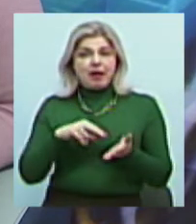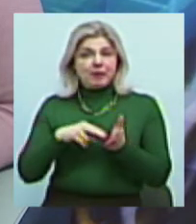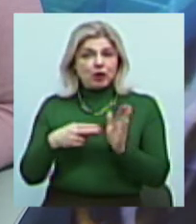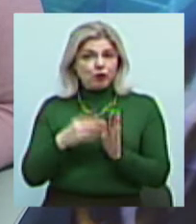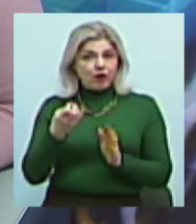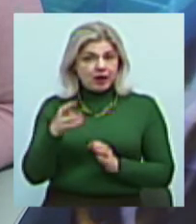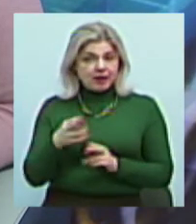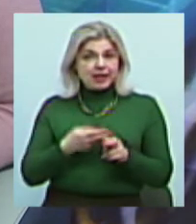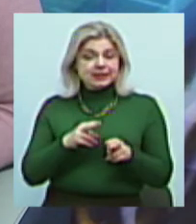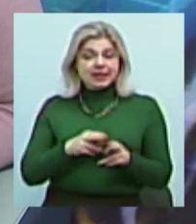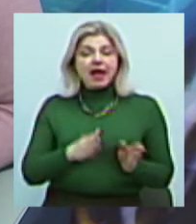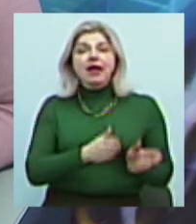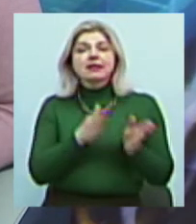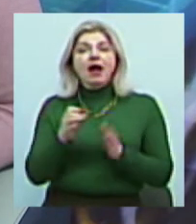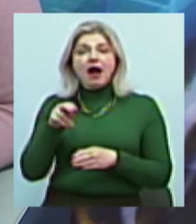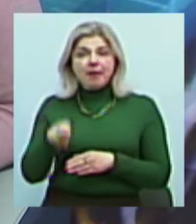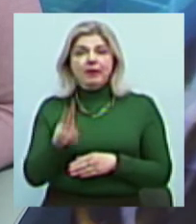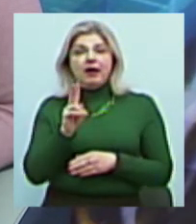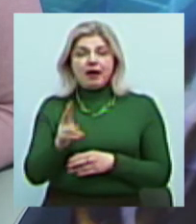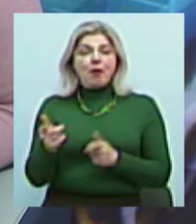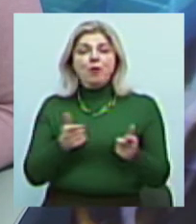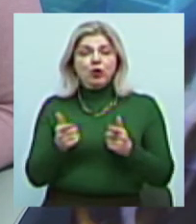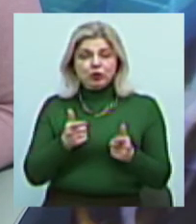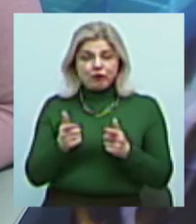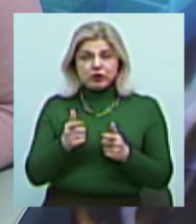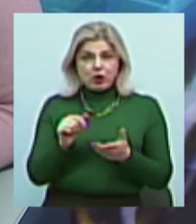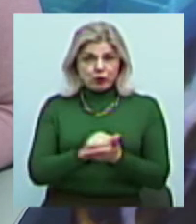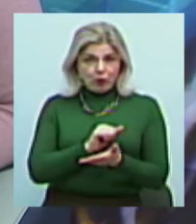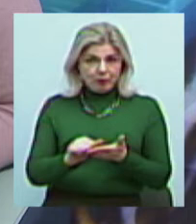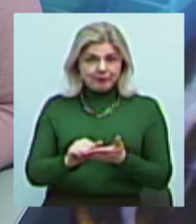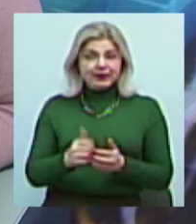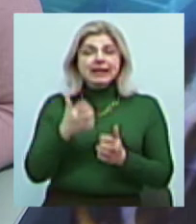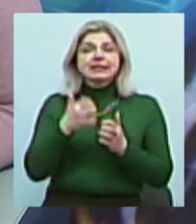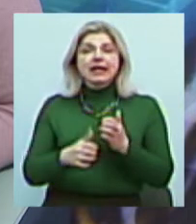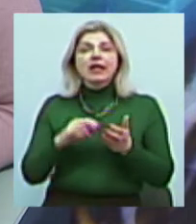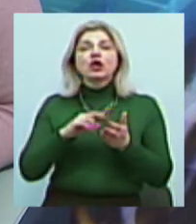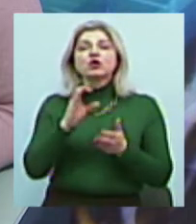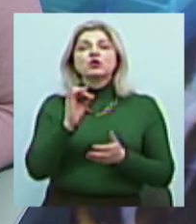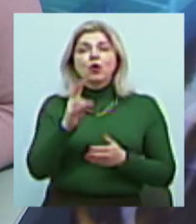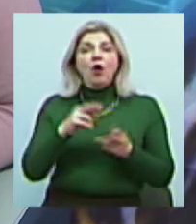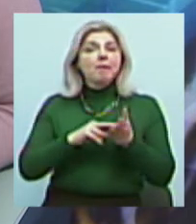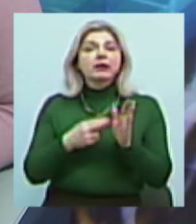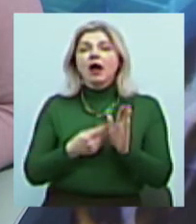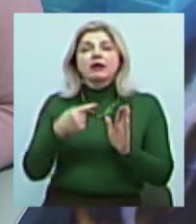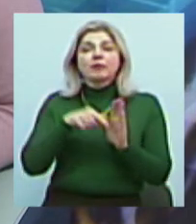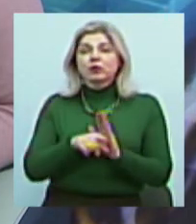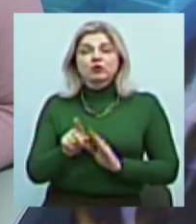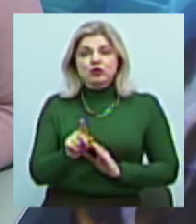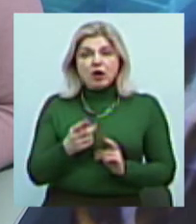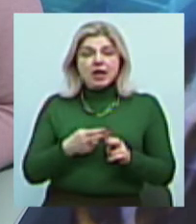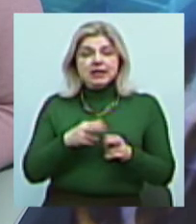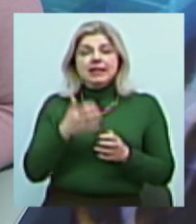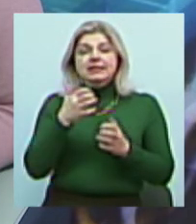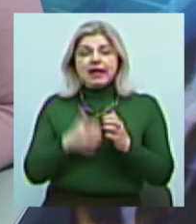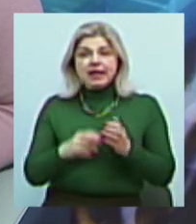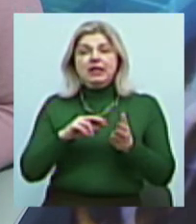як етап до підготовки середньострокових документів. А середньострокове планування, розшифруйте, будь ласка. Середньострокове